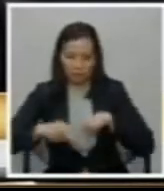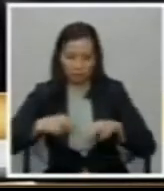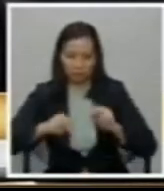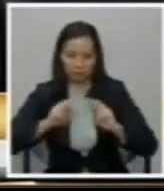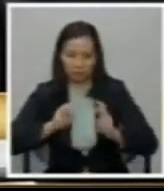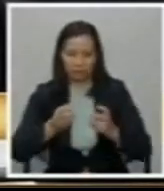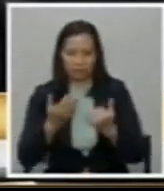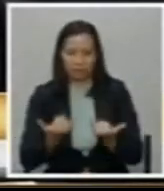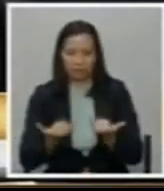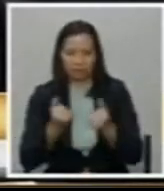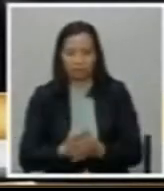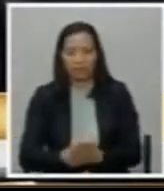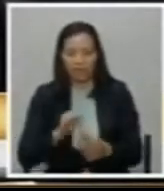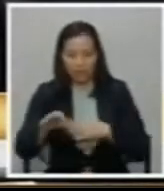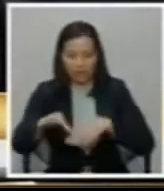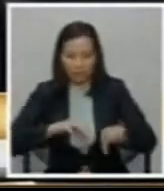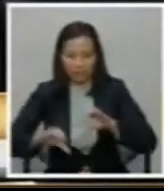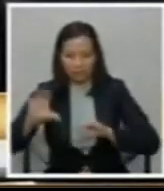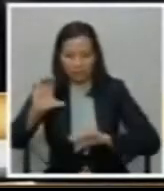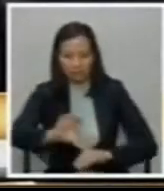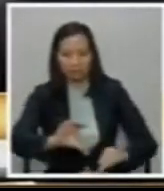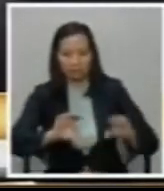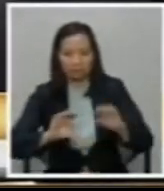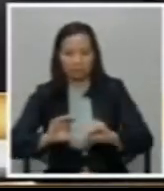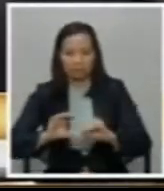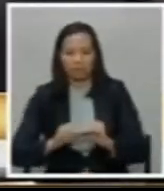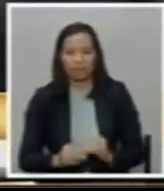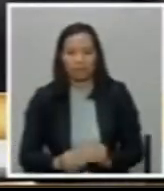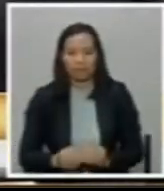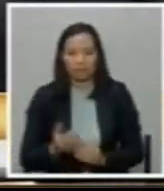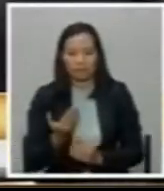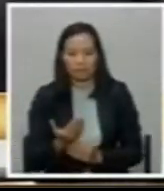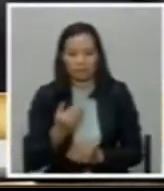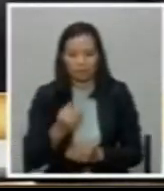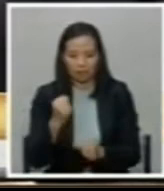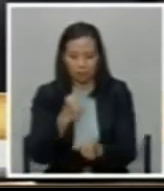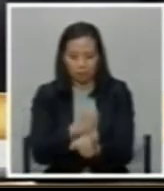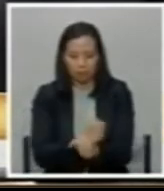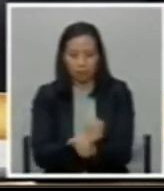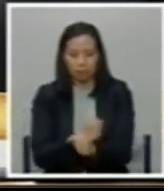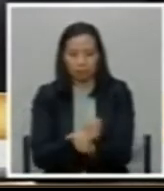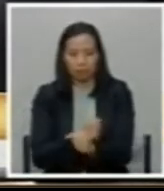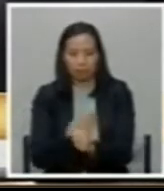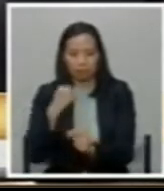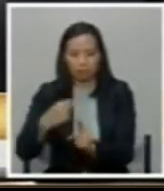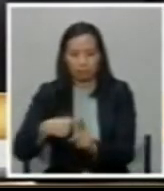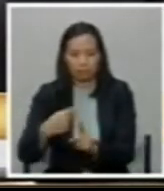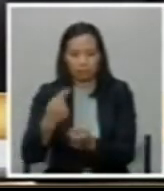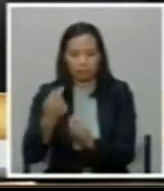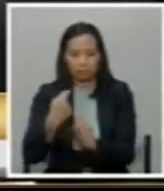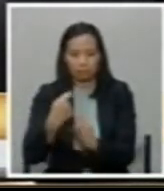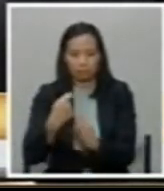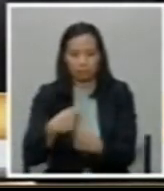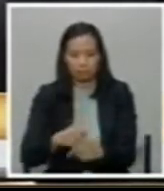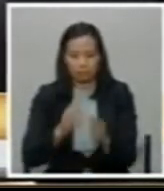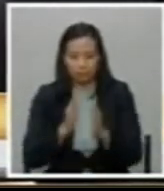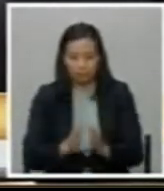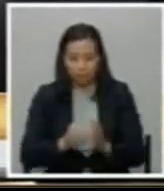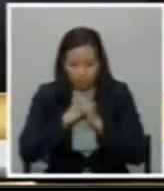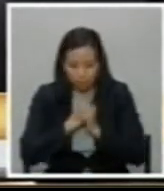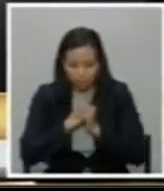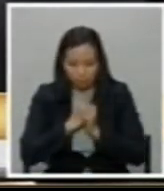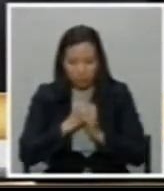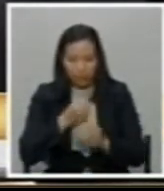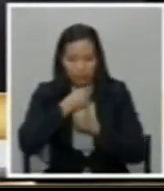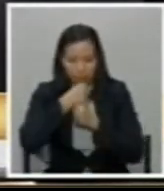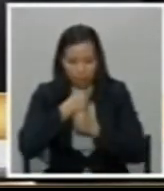นะครับโดยการจัดสรรงบประมาณที่เรียกว่าเบี้ยคนชรานะครับแต่แน่นอนเรามีเงินจำกัดก็ได้